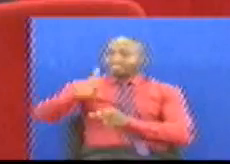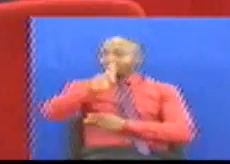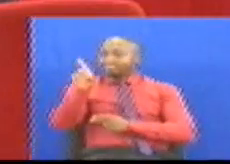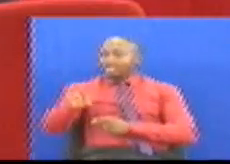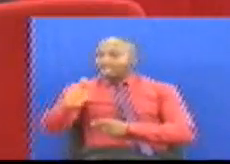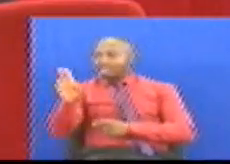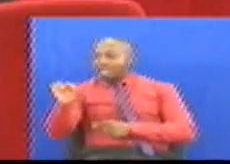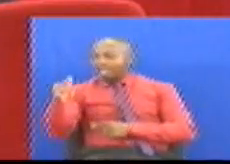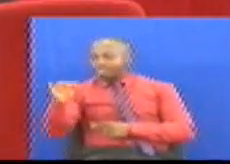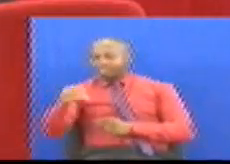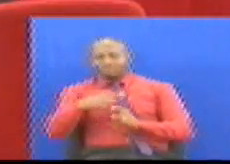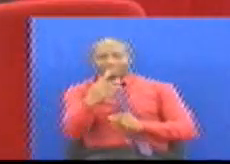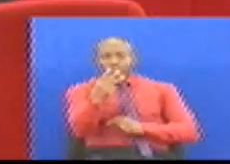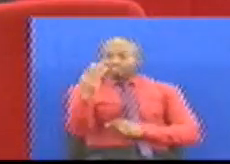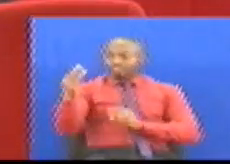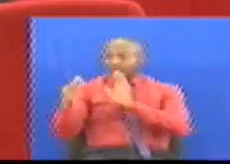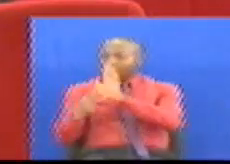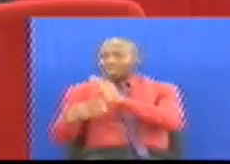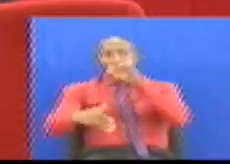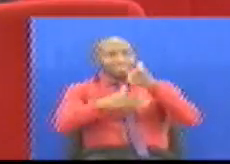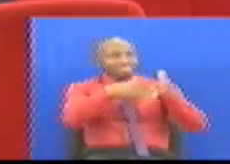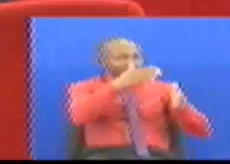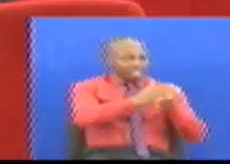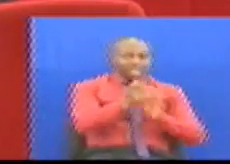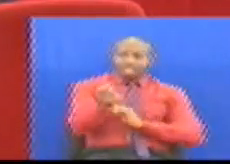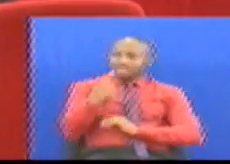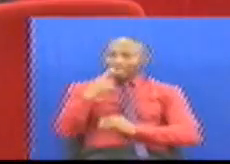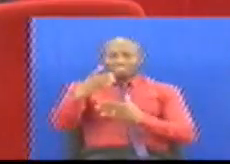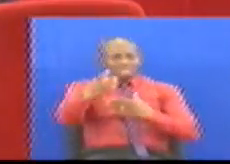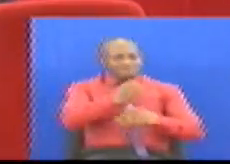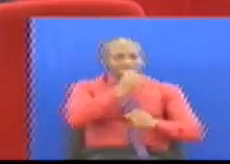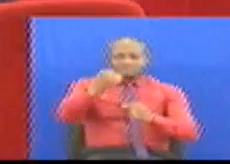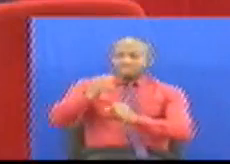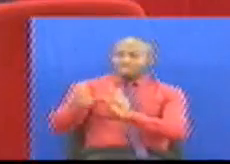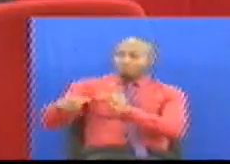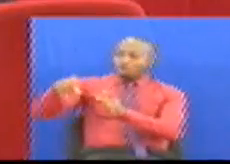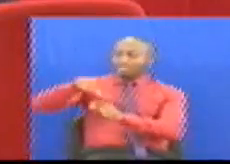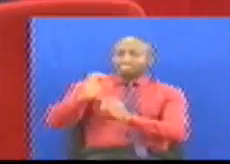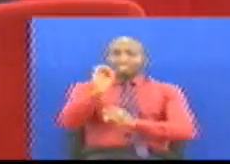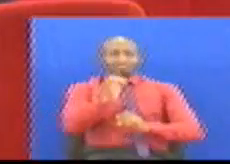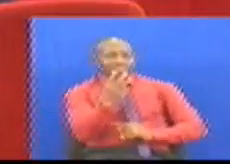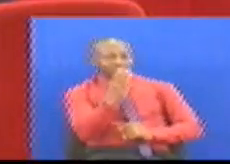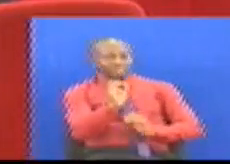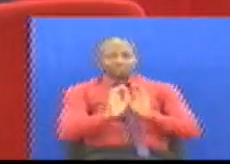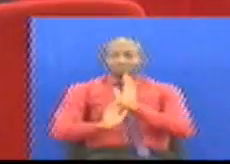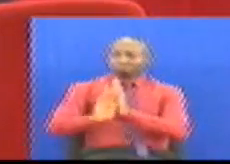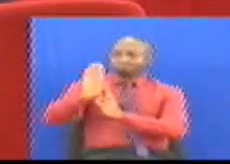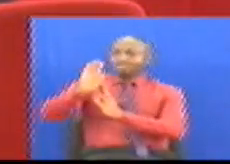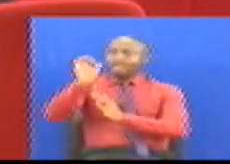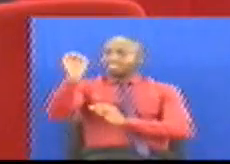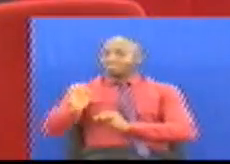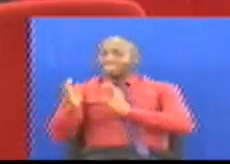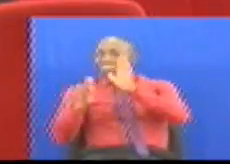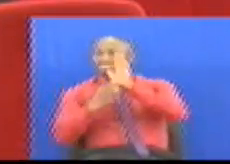368 zimejengwa. Upatikanaji wa dawa umeongezeka kutoka asilimia 30 mpaka asilimia 92, Mheshimiwa Naibu